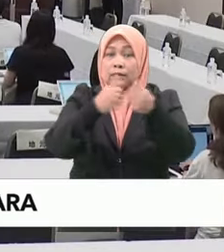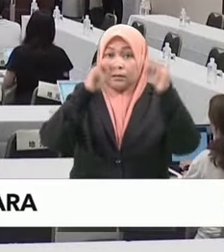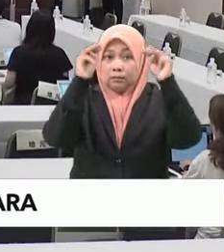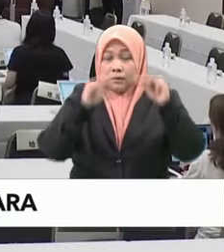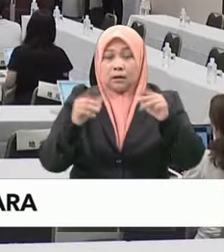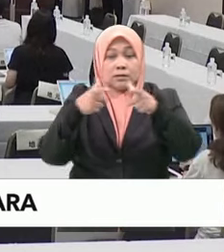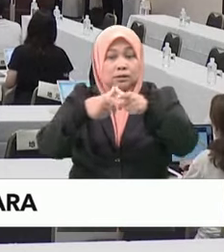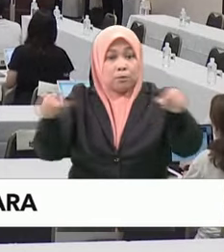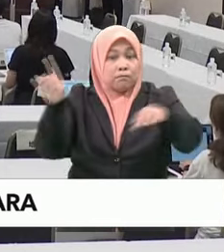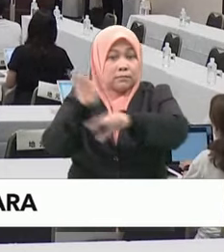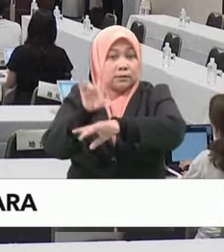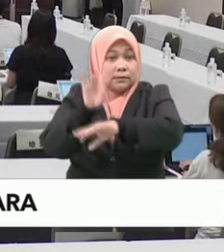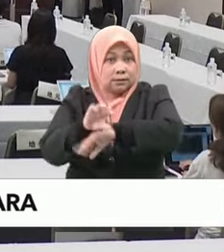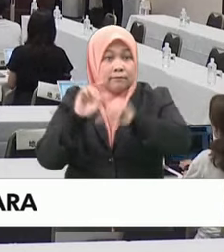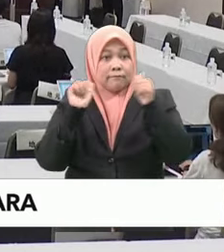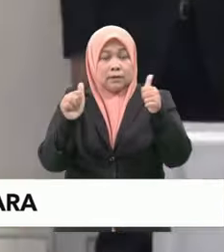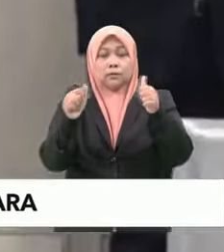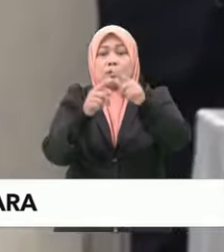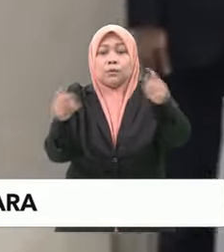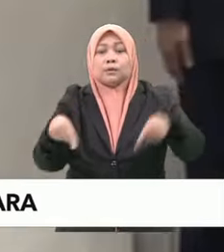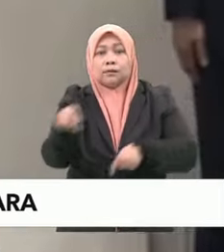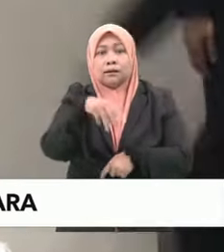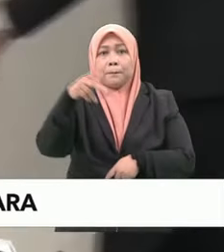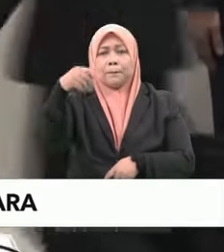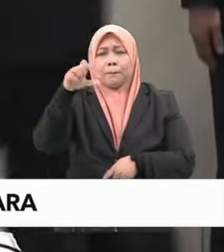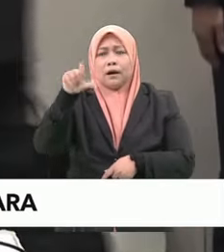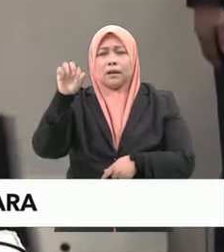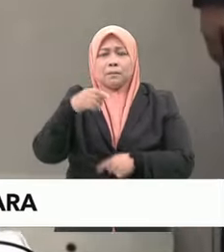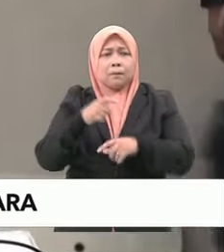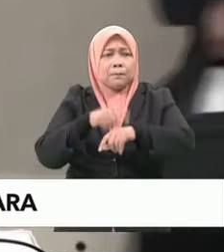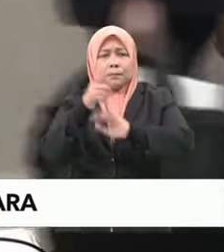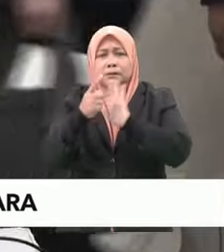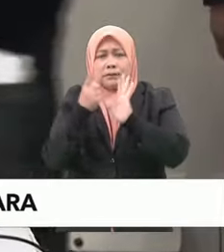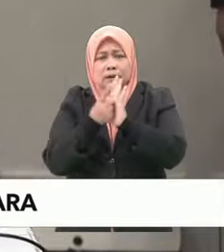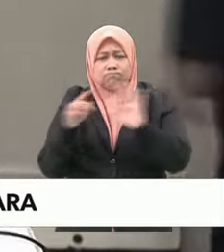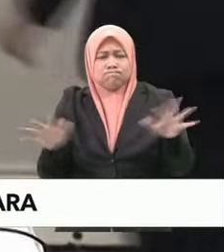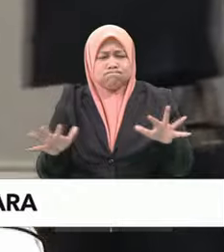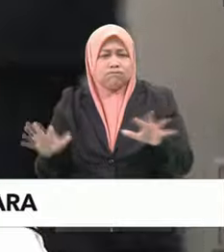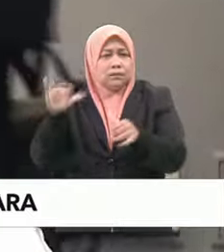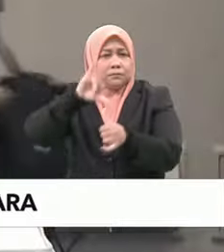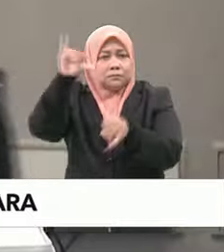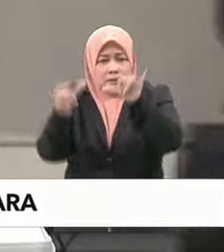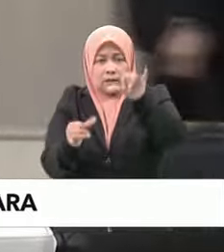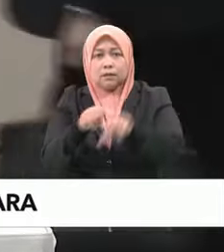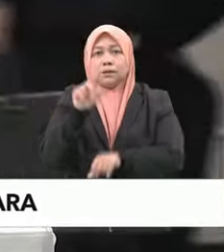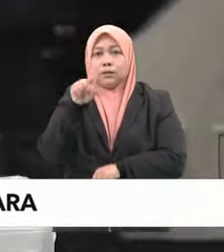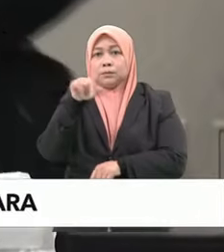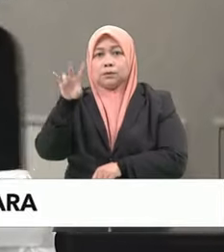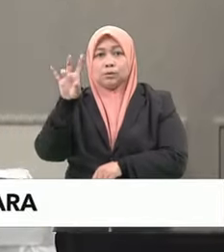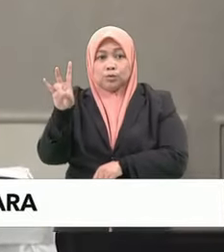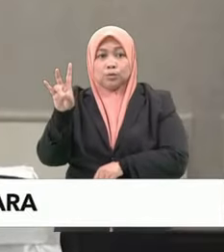jepun mengeluarkan nasihat pertama untuk kawasan sekitar Pal Nai beberapa jam selepas gempa bumi berukuran 71